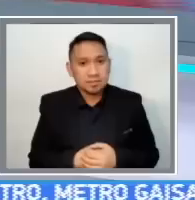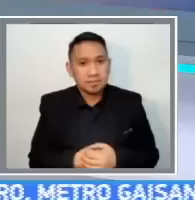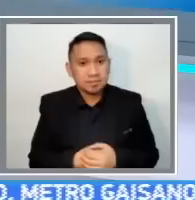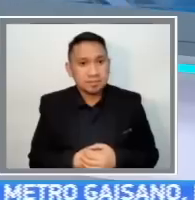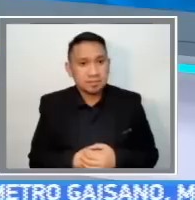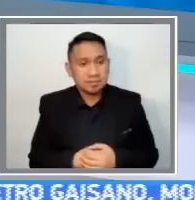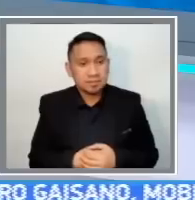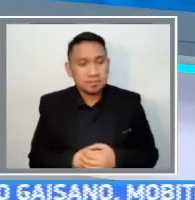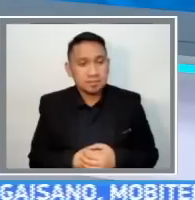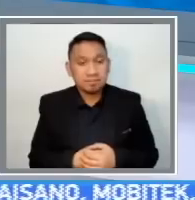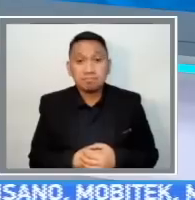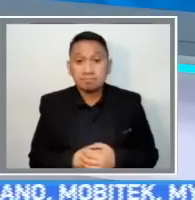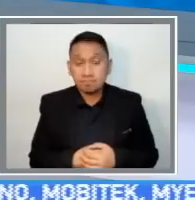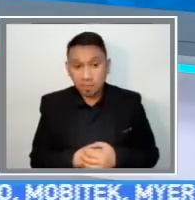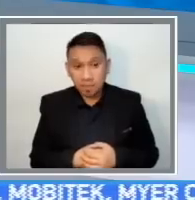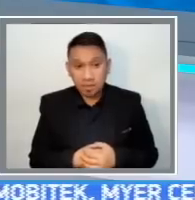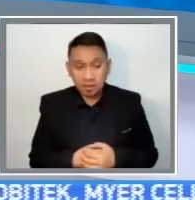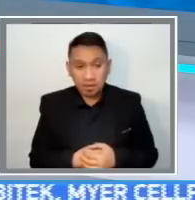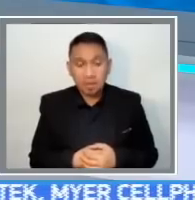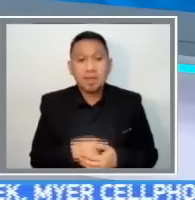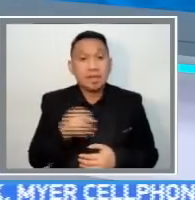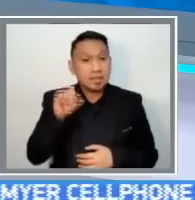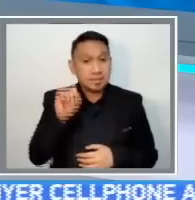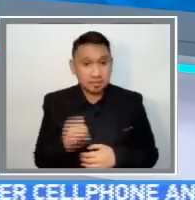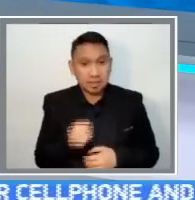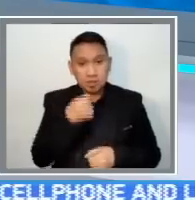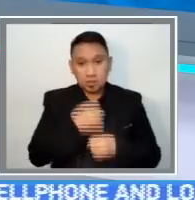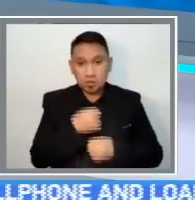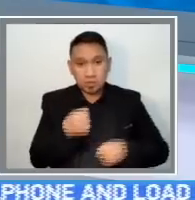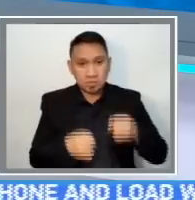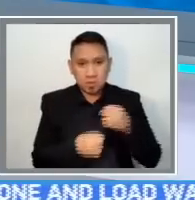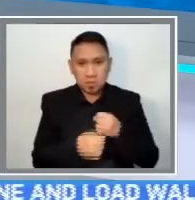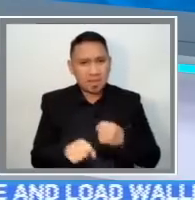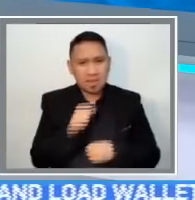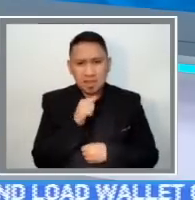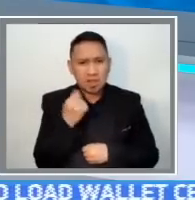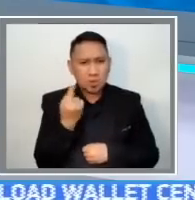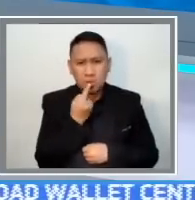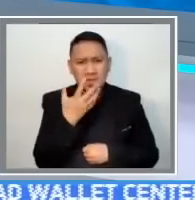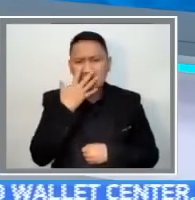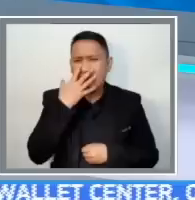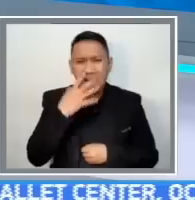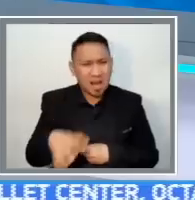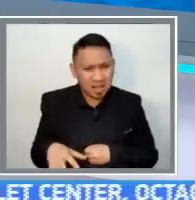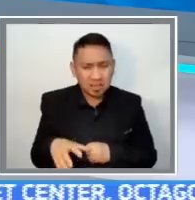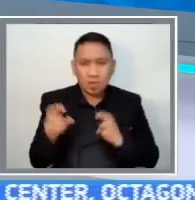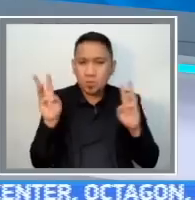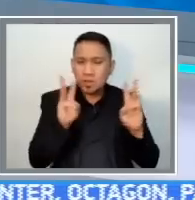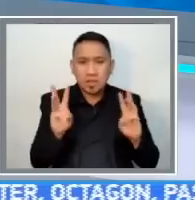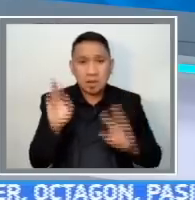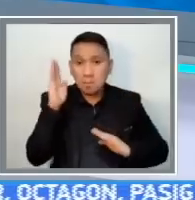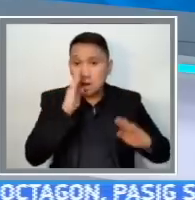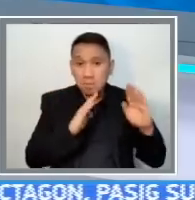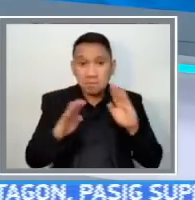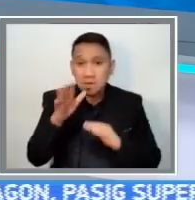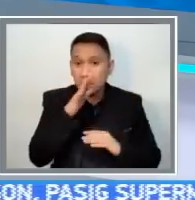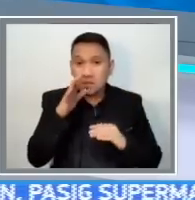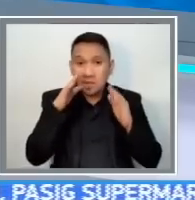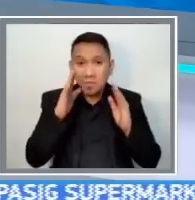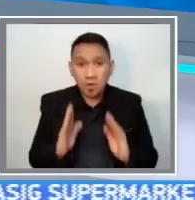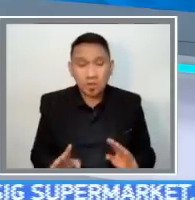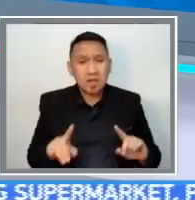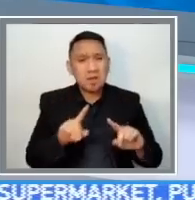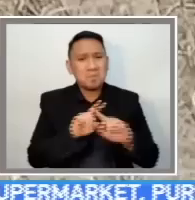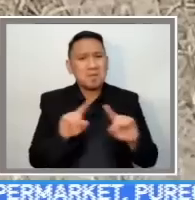Sa bayan ng Norala, South Cotabato, hindi lang init ng panahon ang problema ng ilang magsasaka, kundi pati pag-atake ng mga